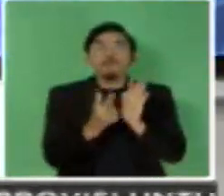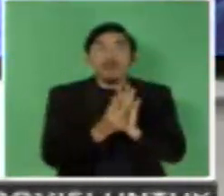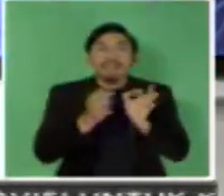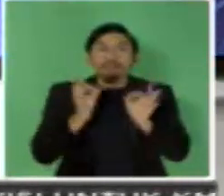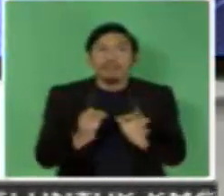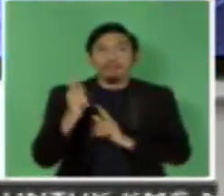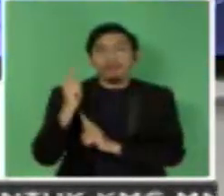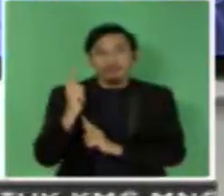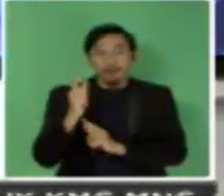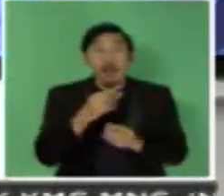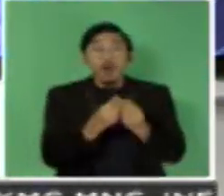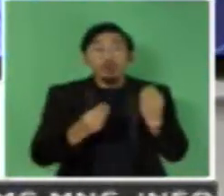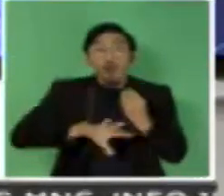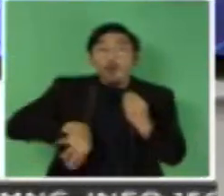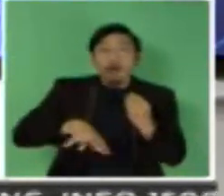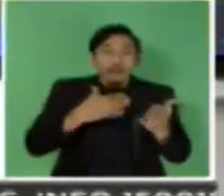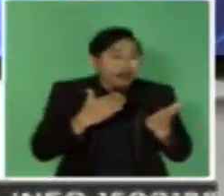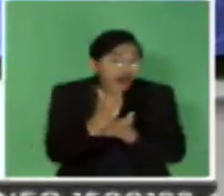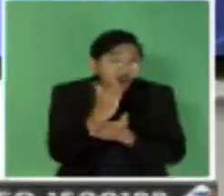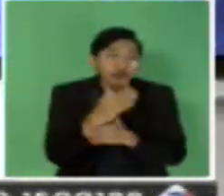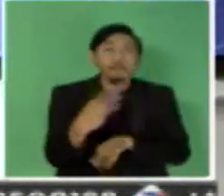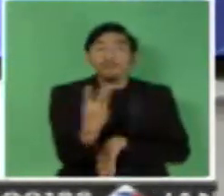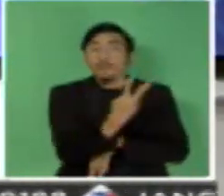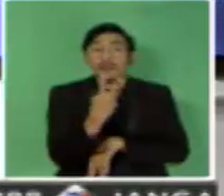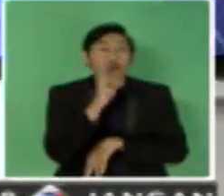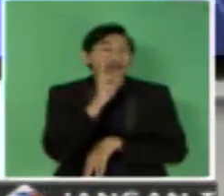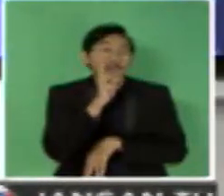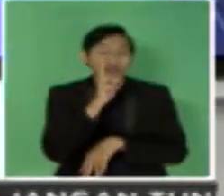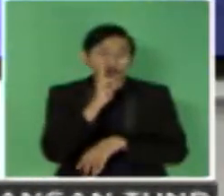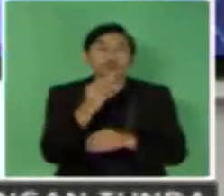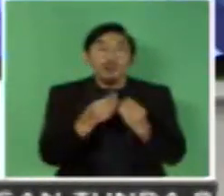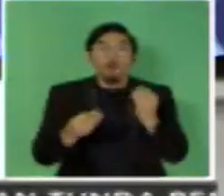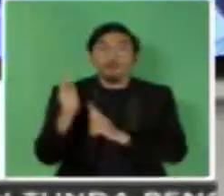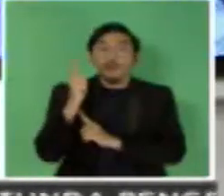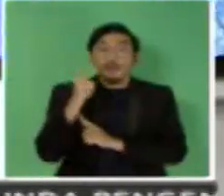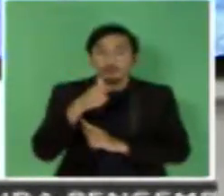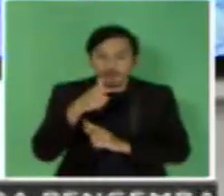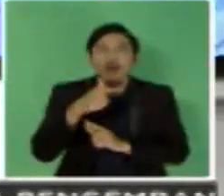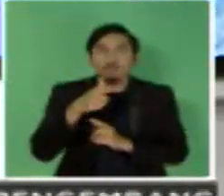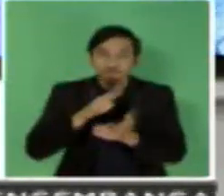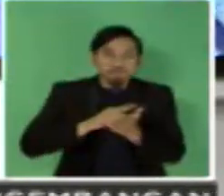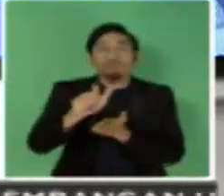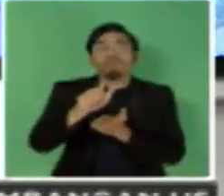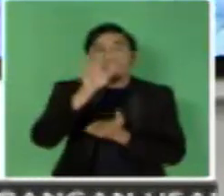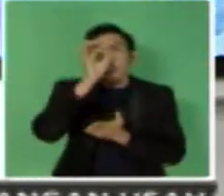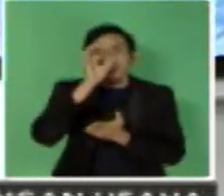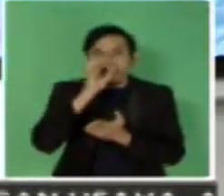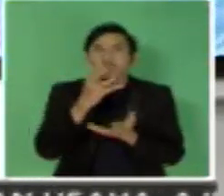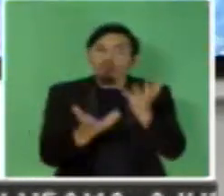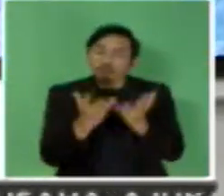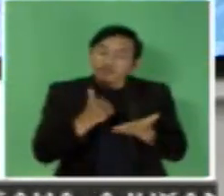anggota keluarga yang melanggar. Sementara ketiga istri anggota TNI dilaporkan polisi dengan Undang-Undang melanggar